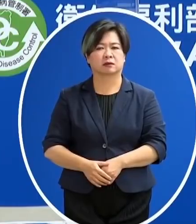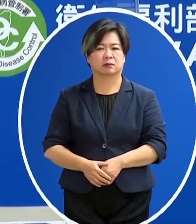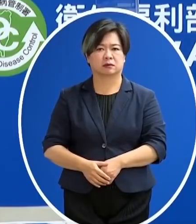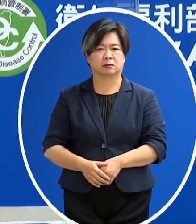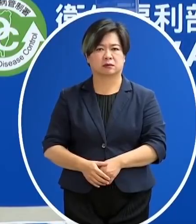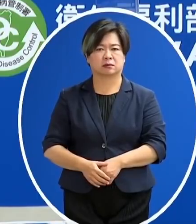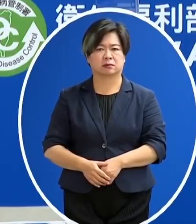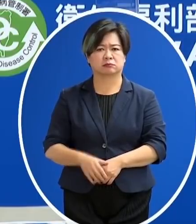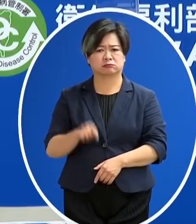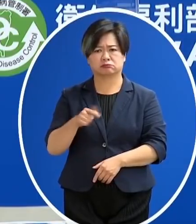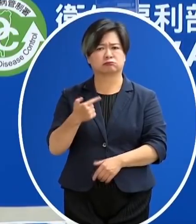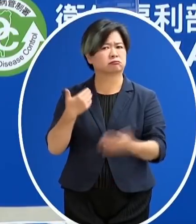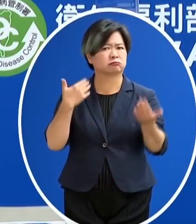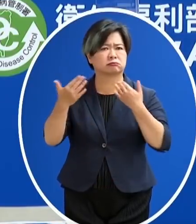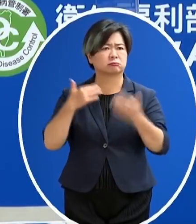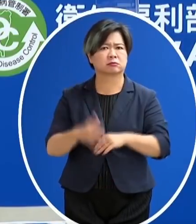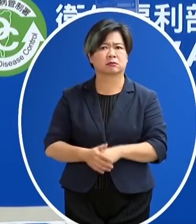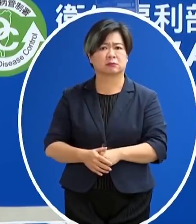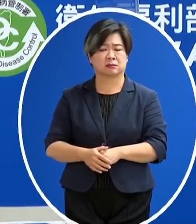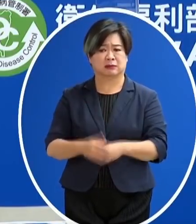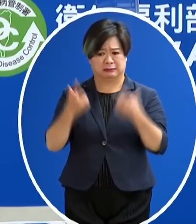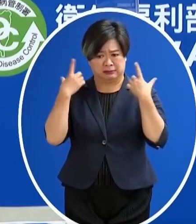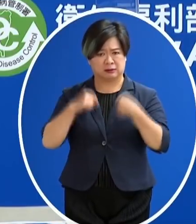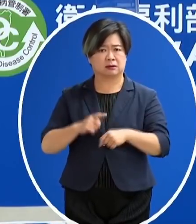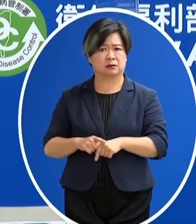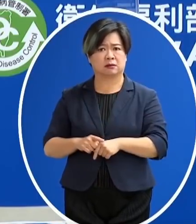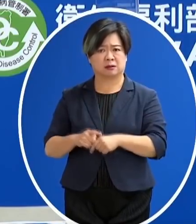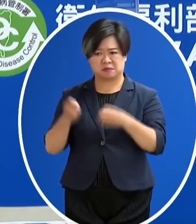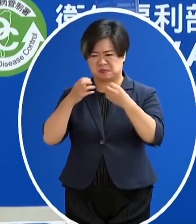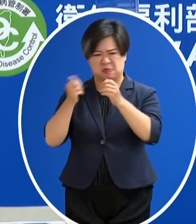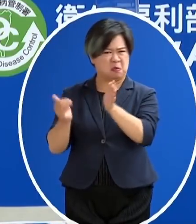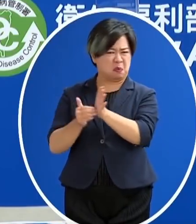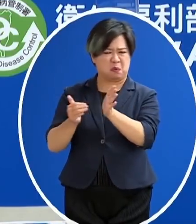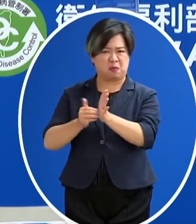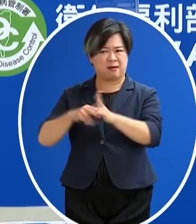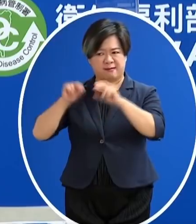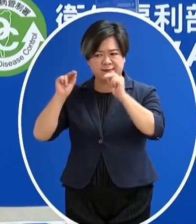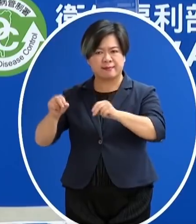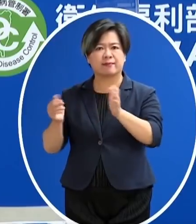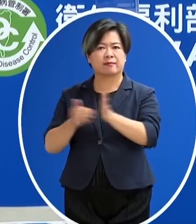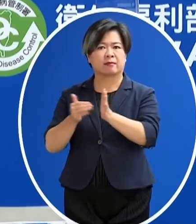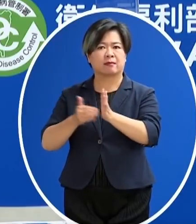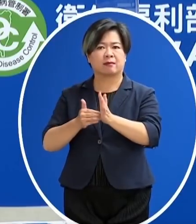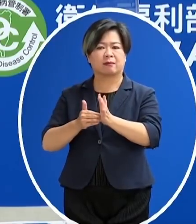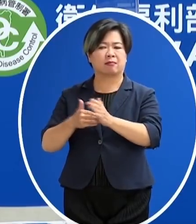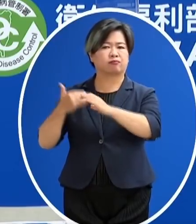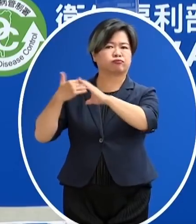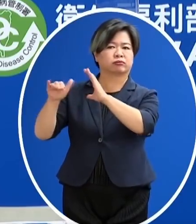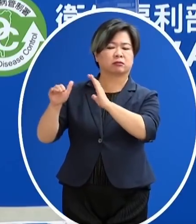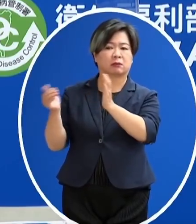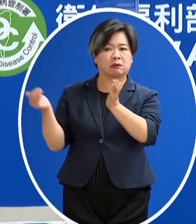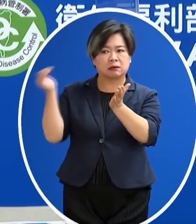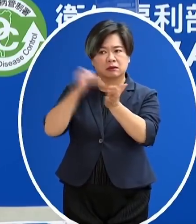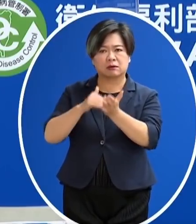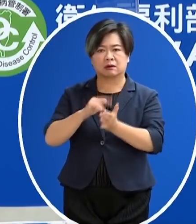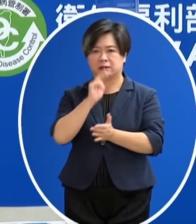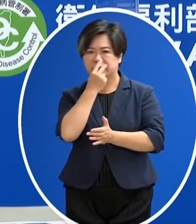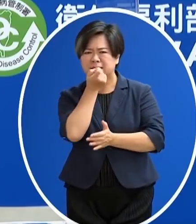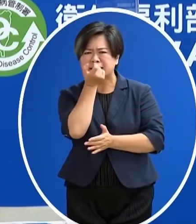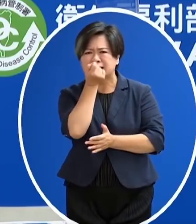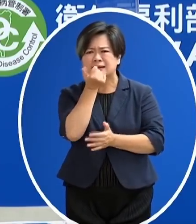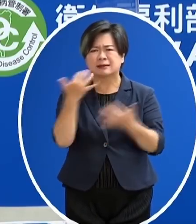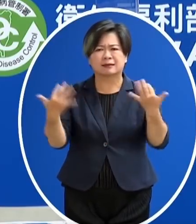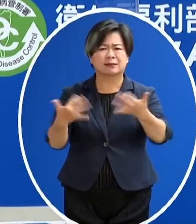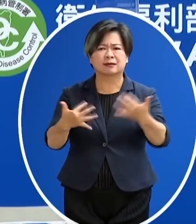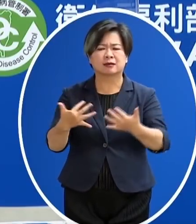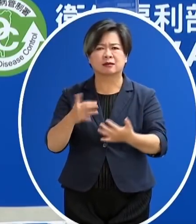那这个是很清楚，我们已经把合约都已经敲好了，都已经讲好了。好，那最后为了一点点的问